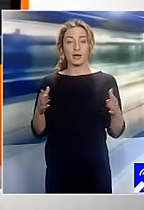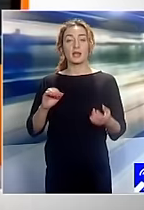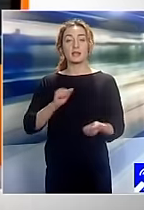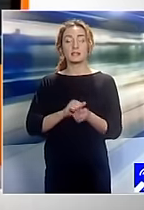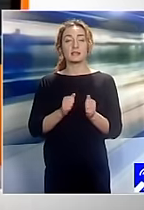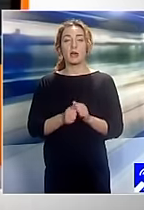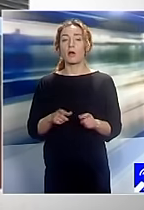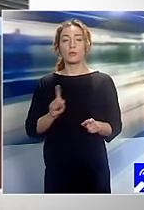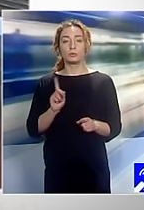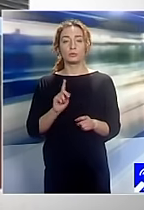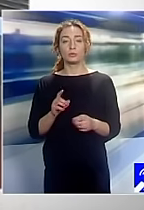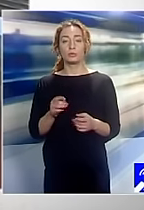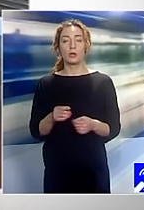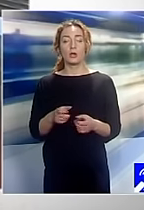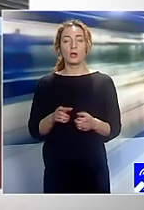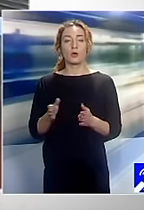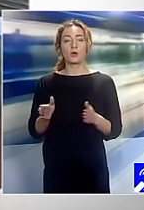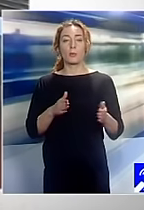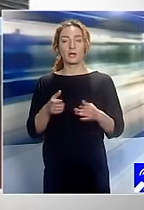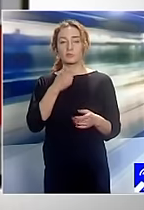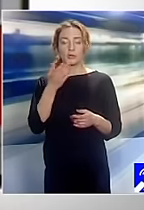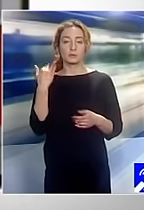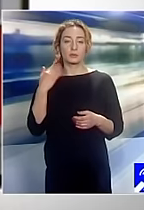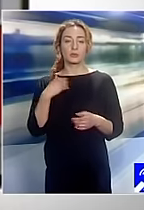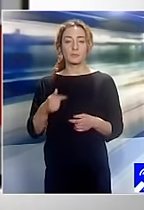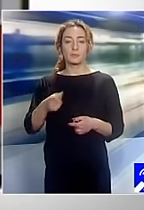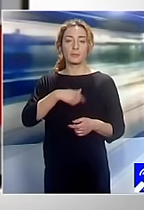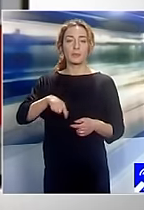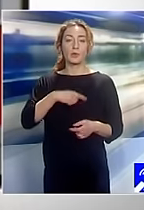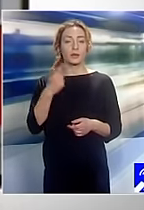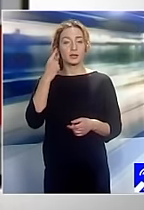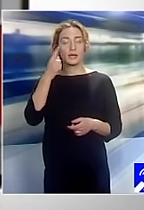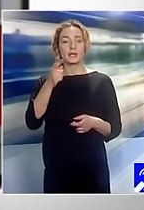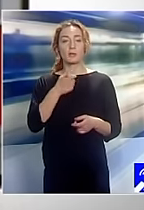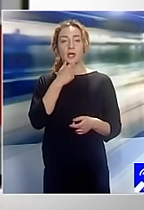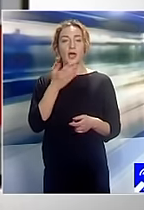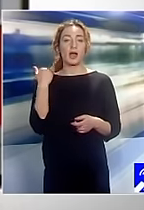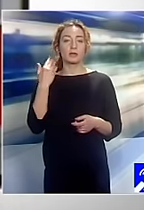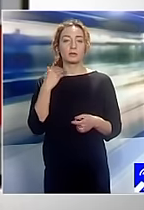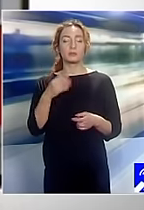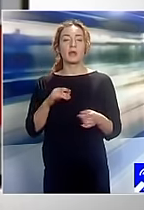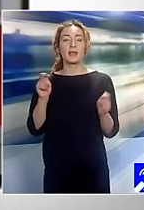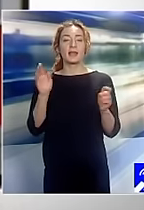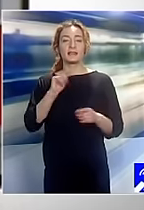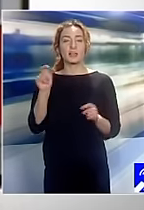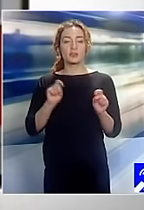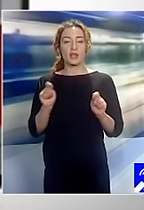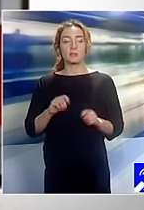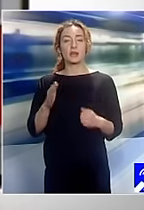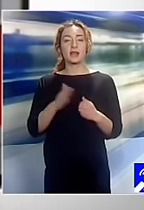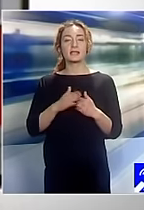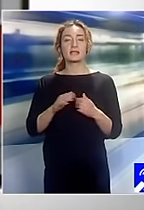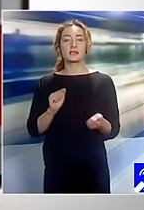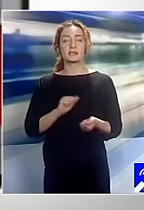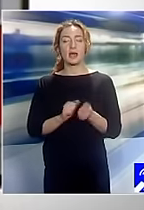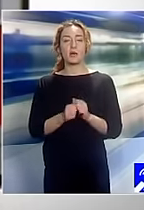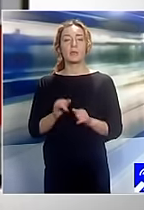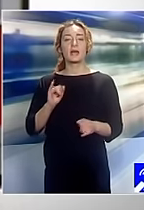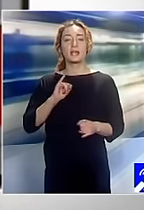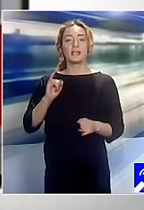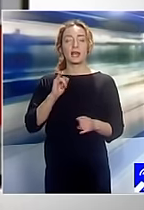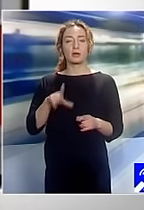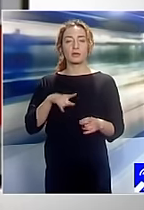trecuți, aceeași perioadă? Ne așteptam ca din decembrie să apară virozele sau din ianuarie măcar și uitați că multă lume se pregătește de mărțișor